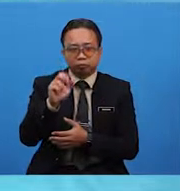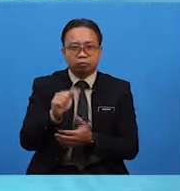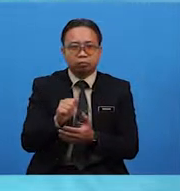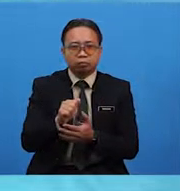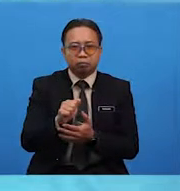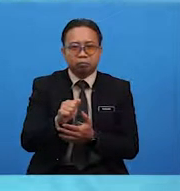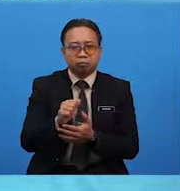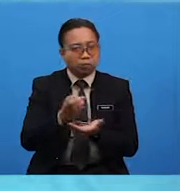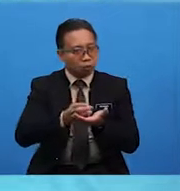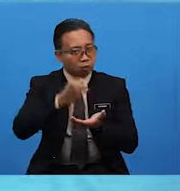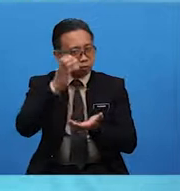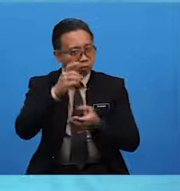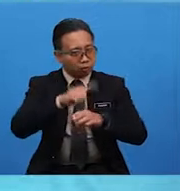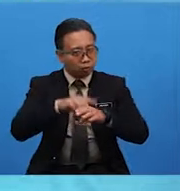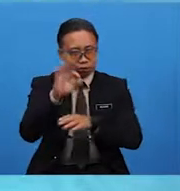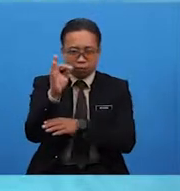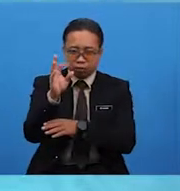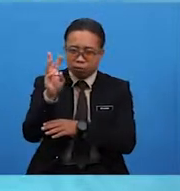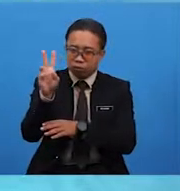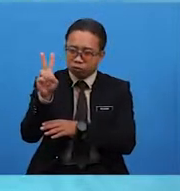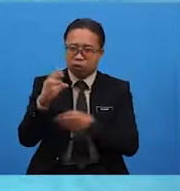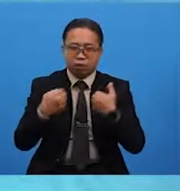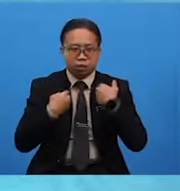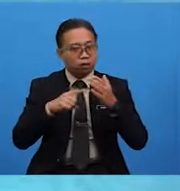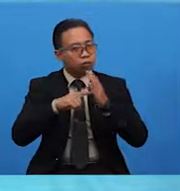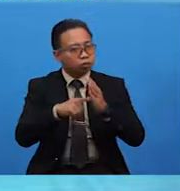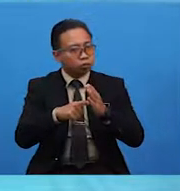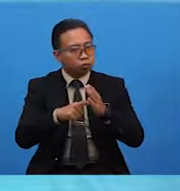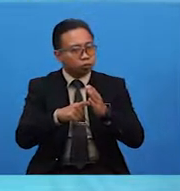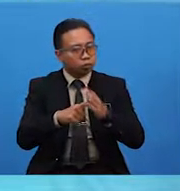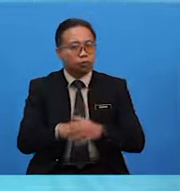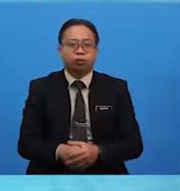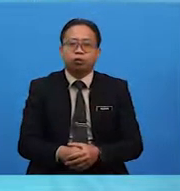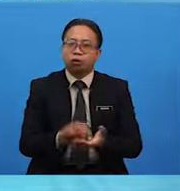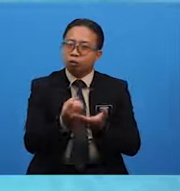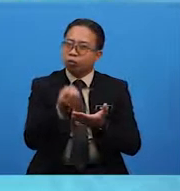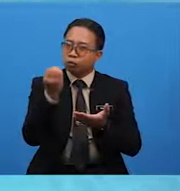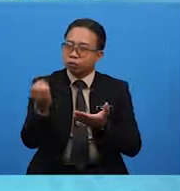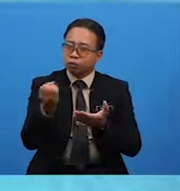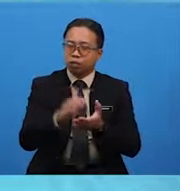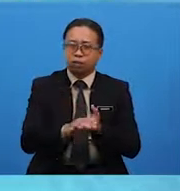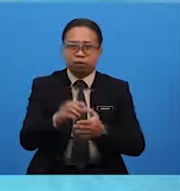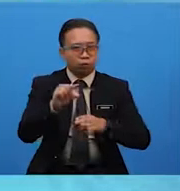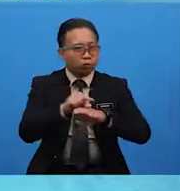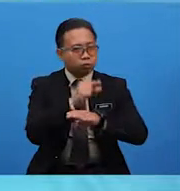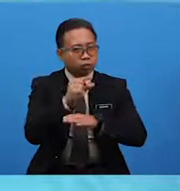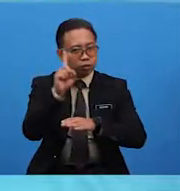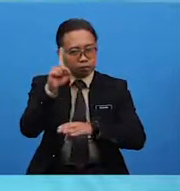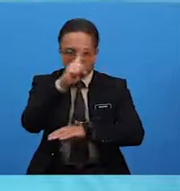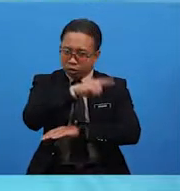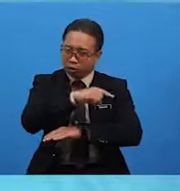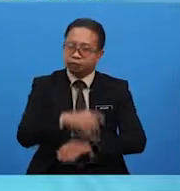kok Bottle pada tahun 1602 menunjukkan beliau lebih suka menonjolkan objek-objek pengguna seharian